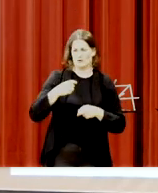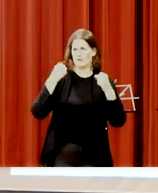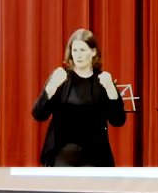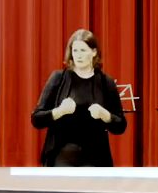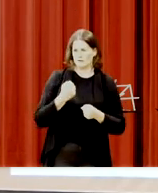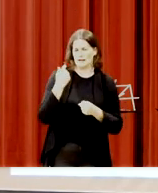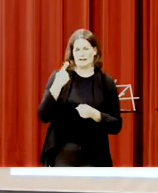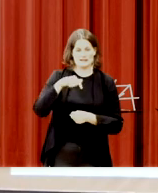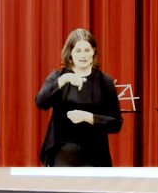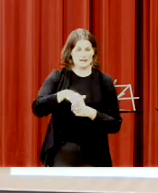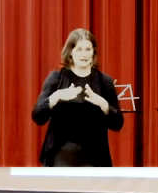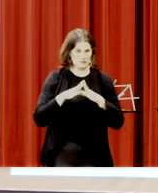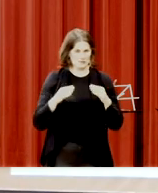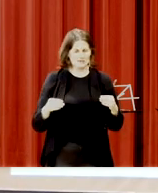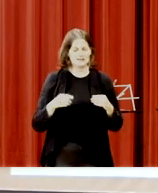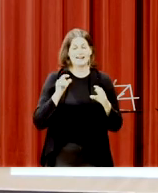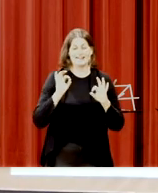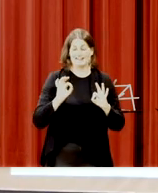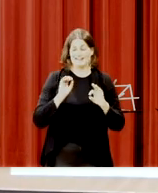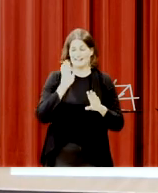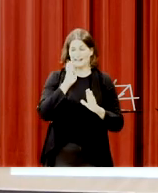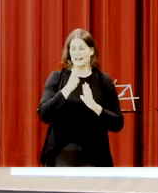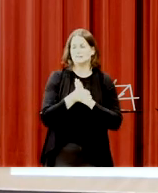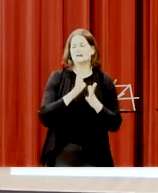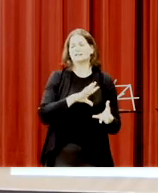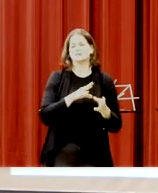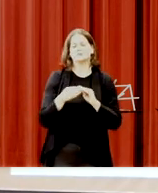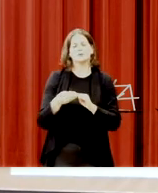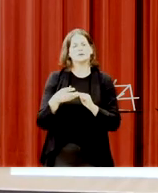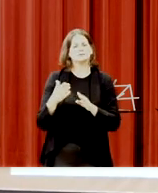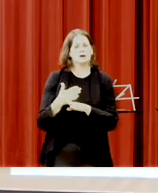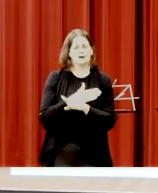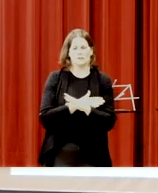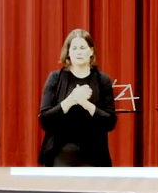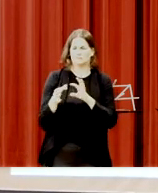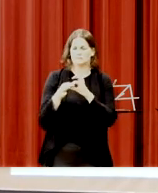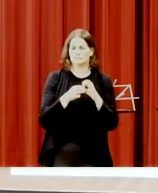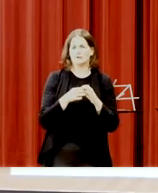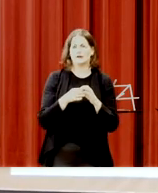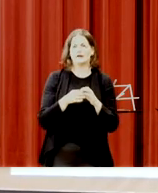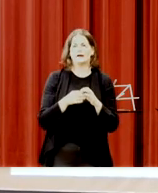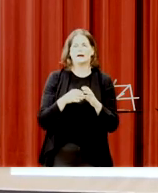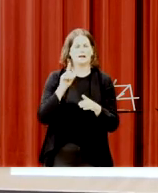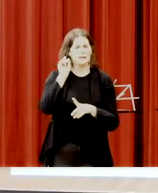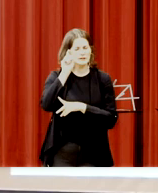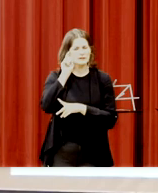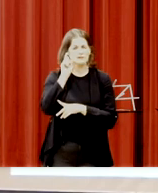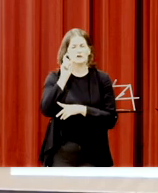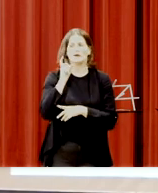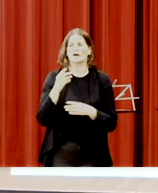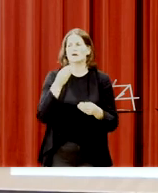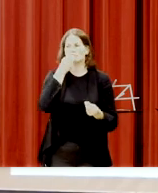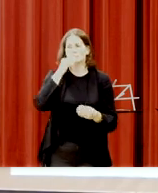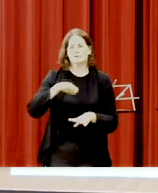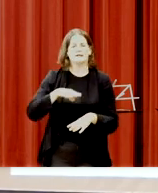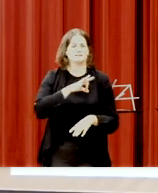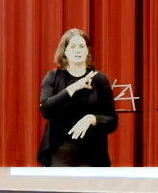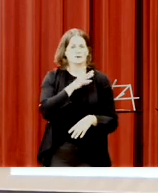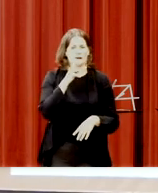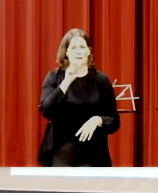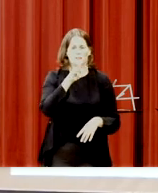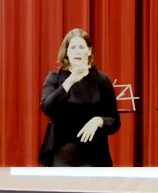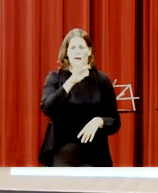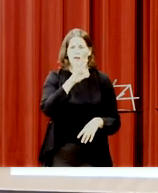a càrrec de la senyora Susana Prado, que ha parlat d'aquest humanisme tecnològic i, de fet, has fet una xerrada que també et volia agrair molt, molt